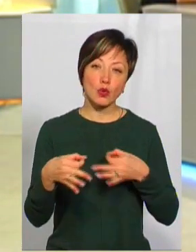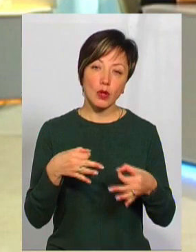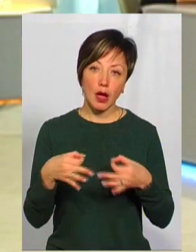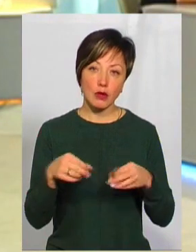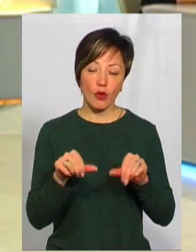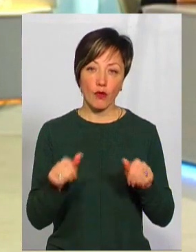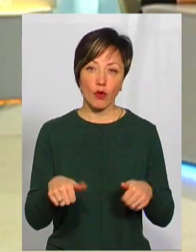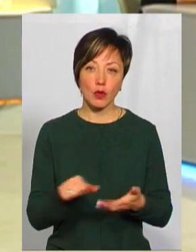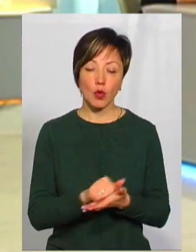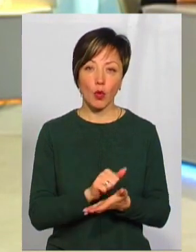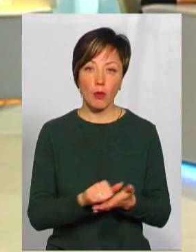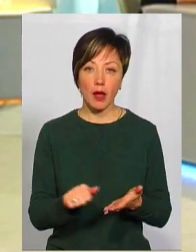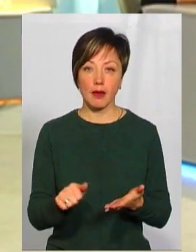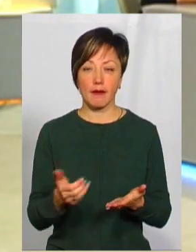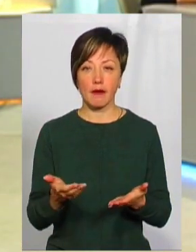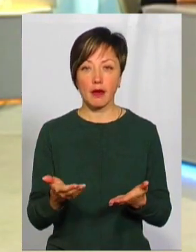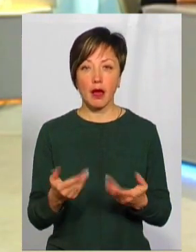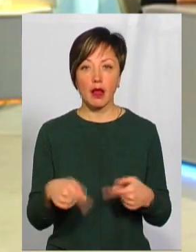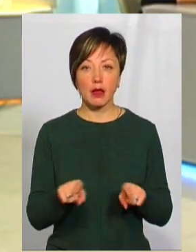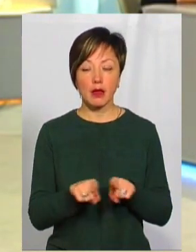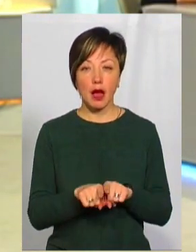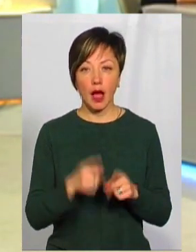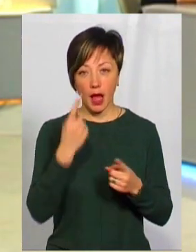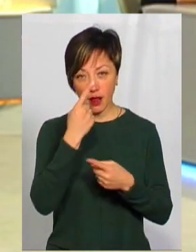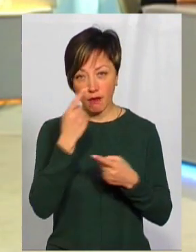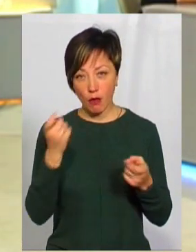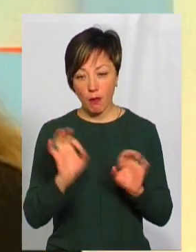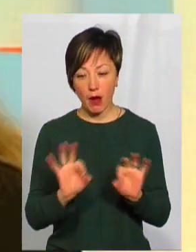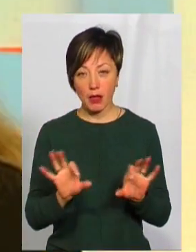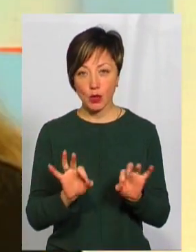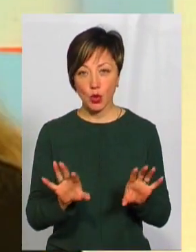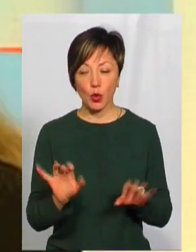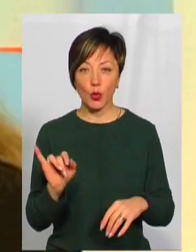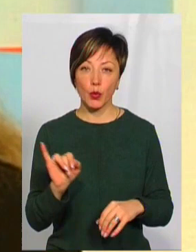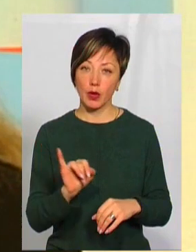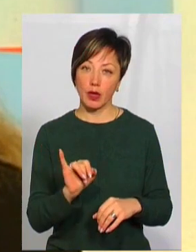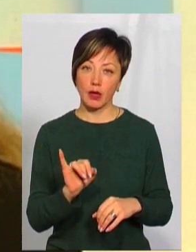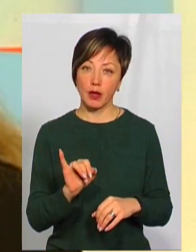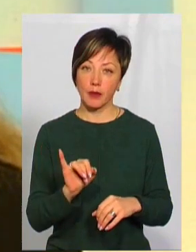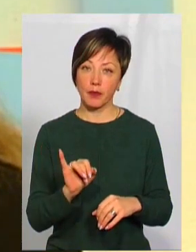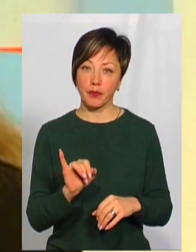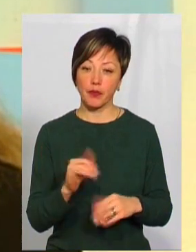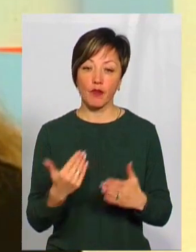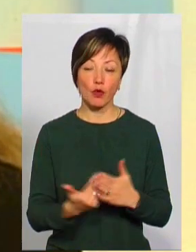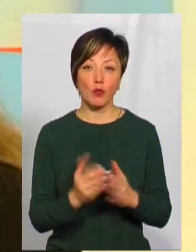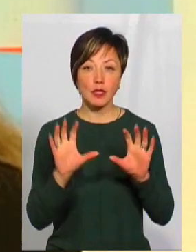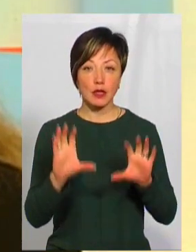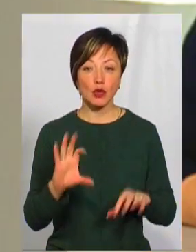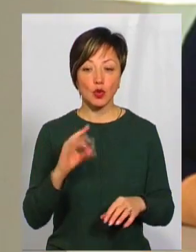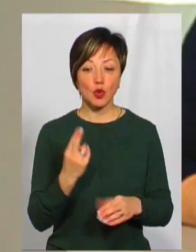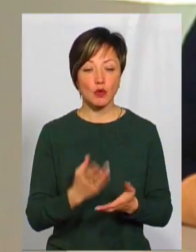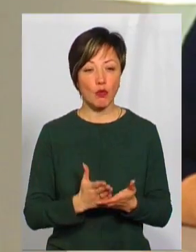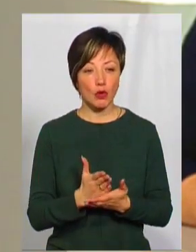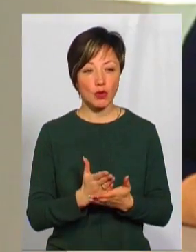так оформлення документів, так інформацію. І в новому законі про соціальні